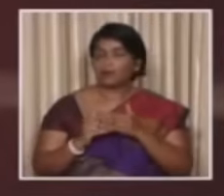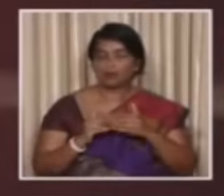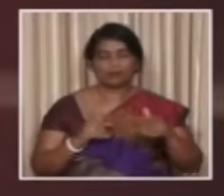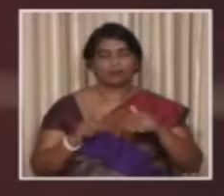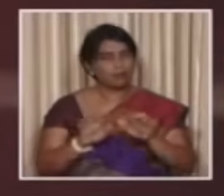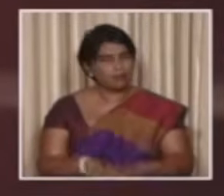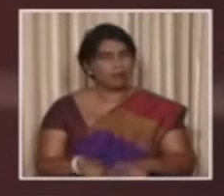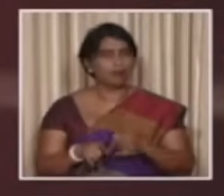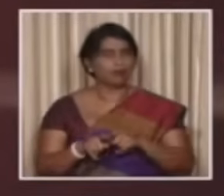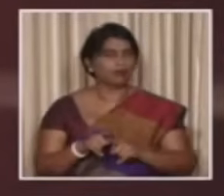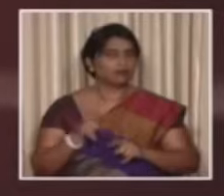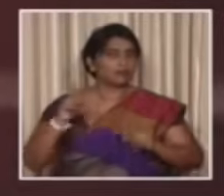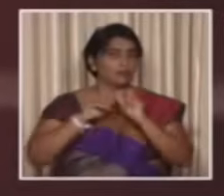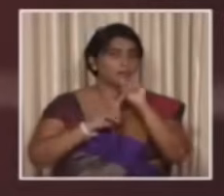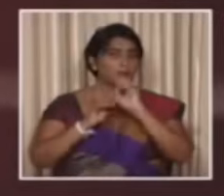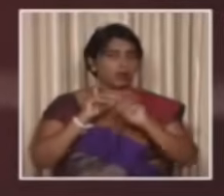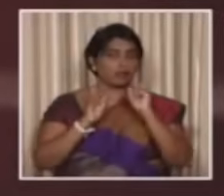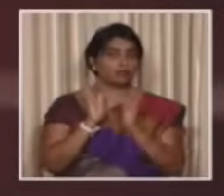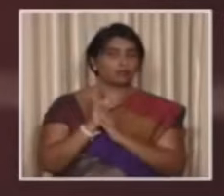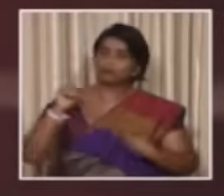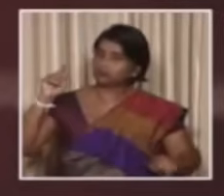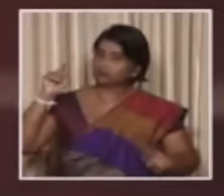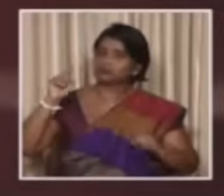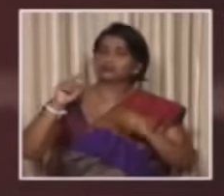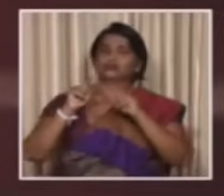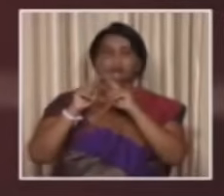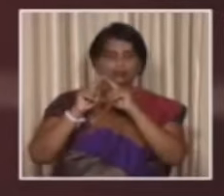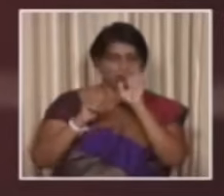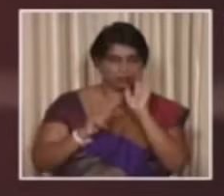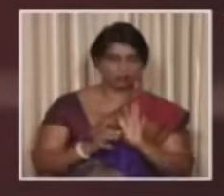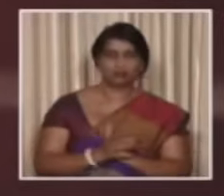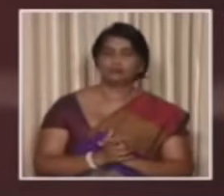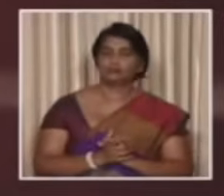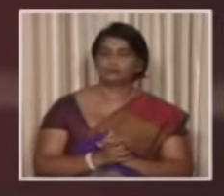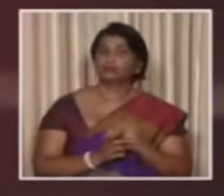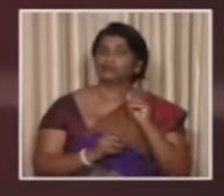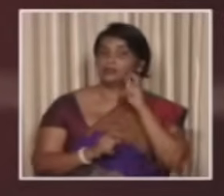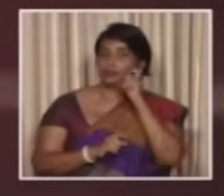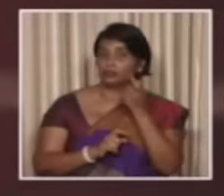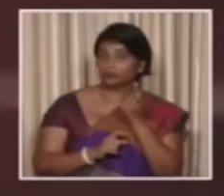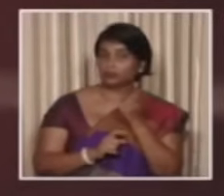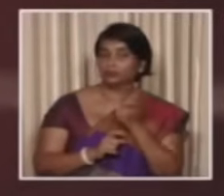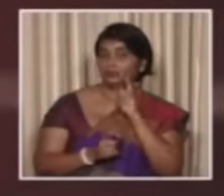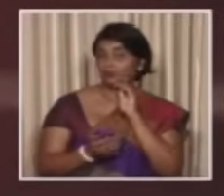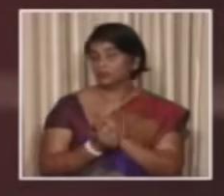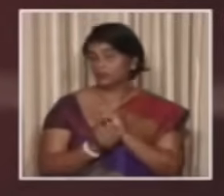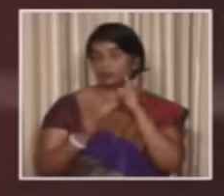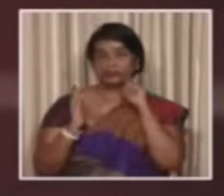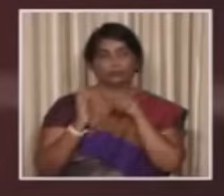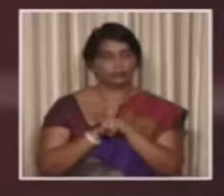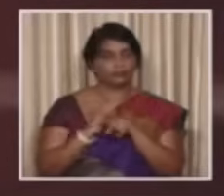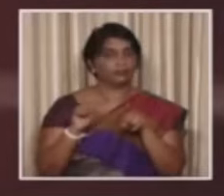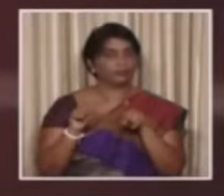ඉතාම මෑතකදී පාර්ලිමේන්තු කමිටුවල කටයුතු දක්වා මෙම පරාසය විහිදී ඇත. මහජන මුදල් ඉතා පරිස්සමෙන් විනිවිද